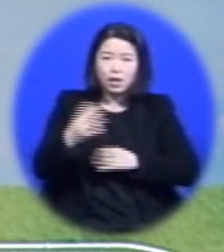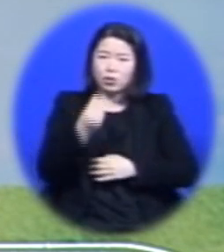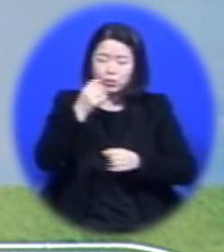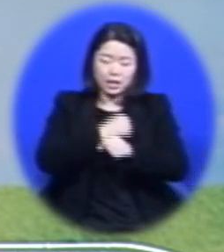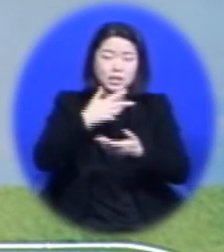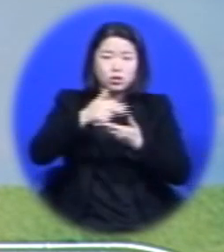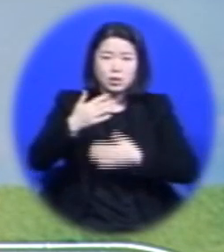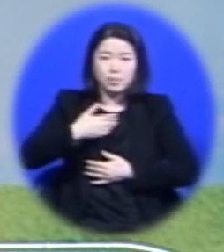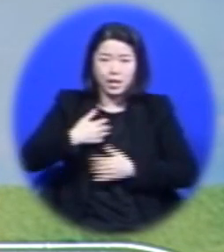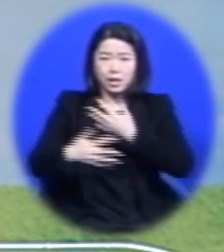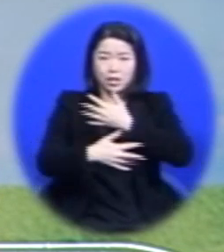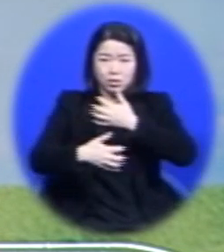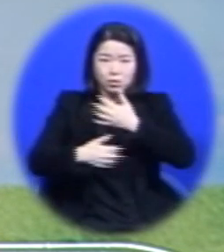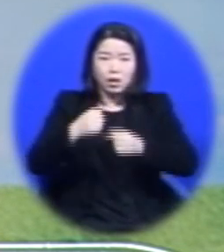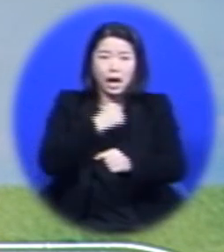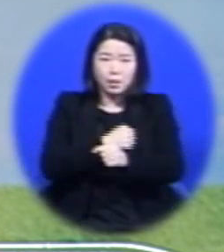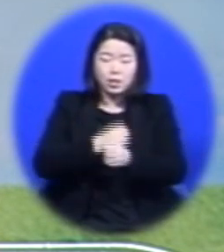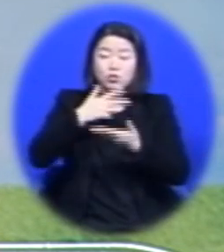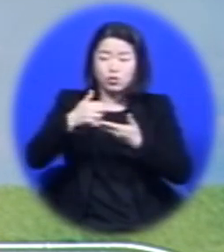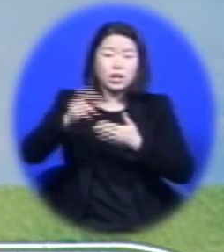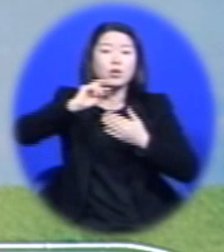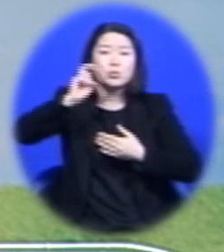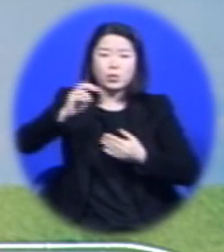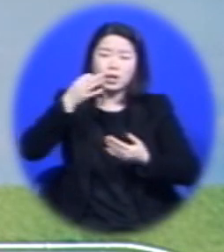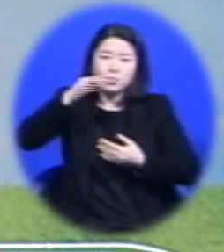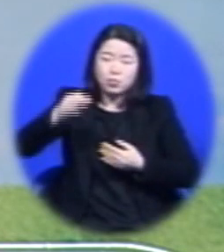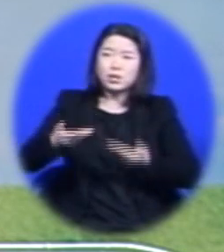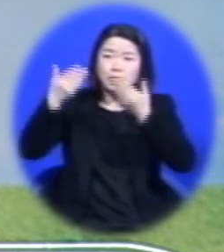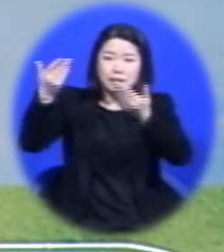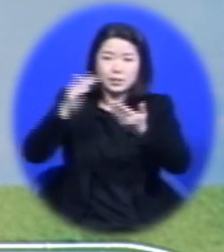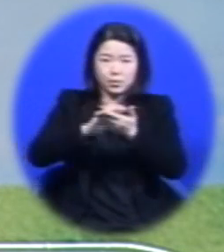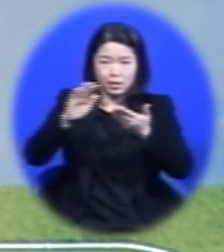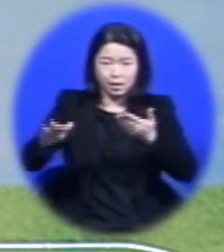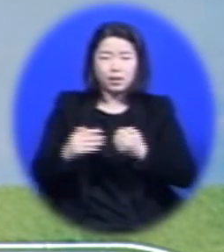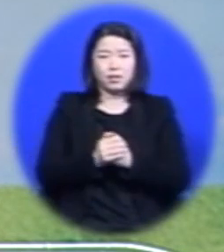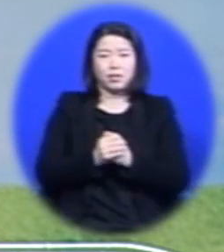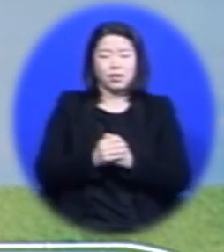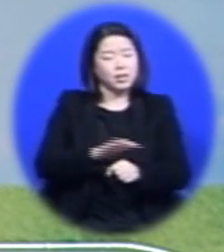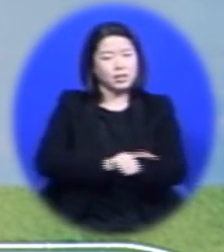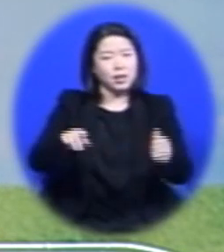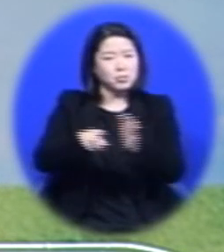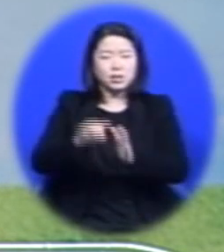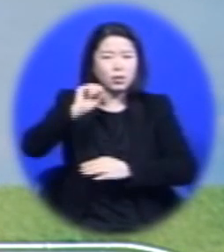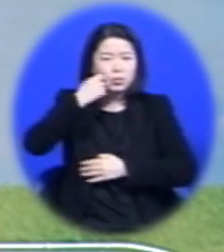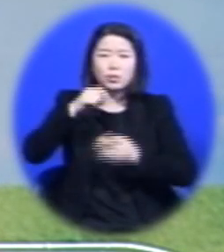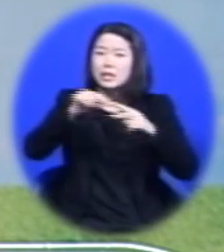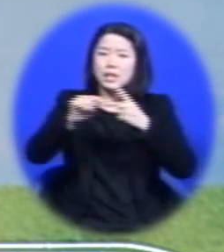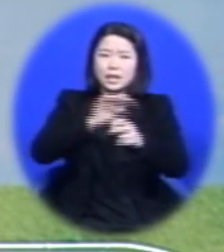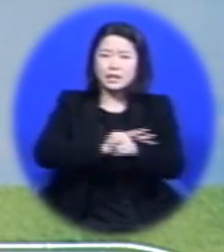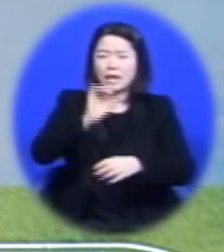내가 수금을 타면서 주님께 노래를 불러 올리려 합니다 잘 믿어지지 않고 e 가 잘